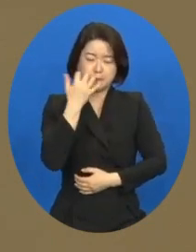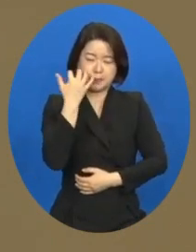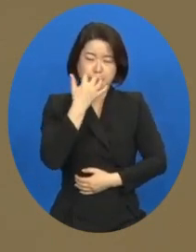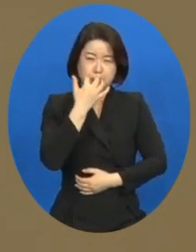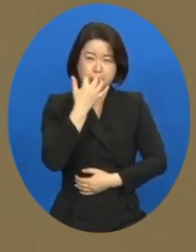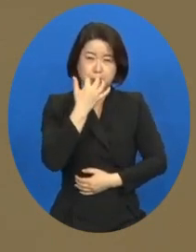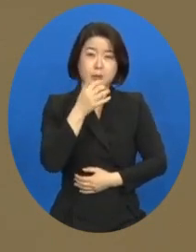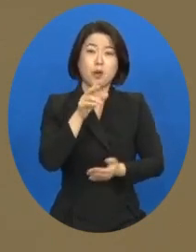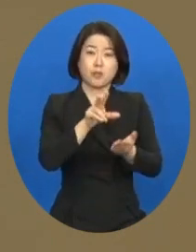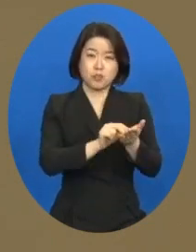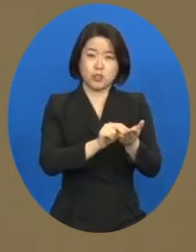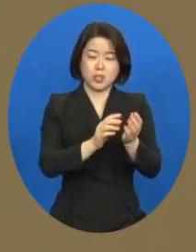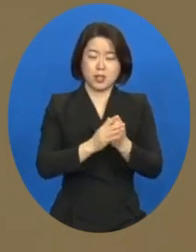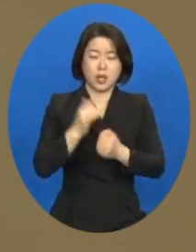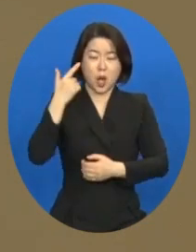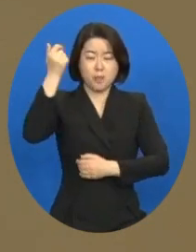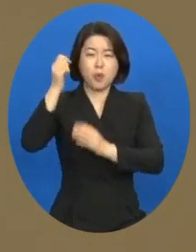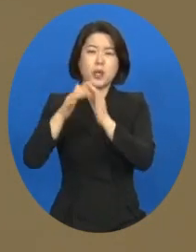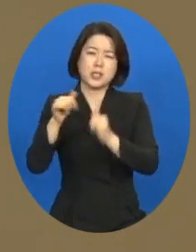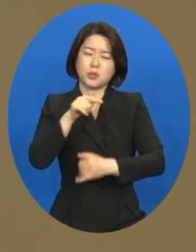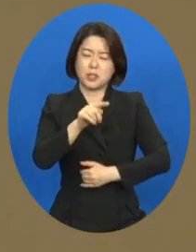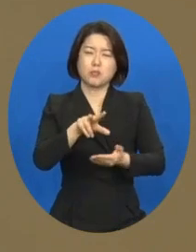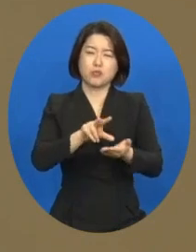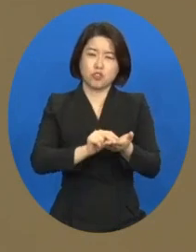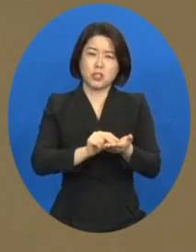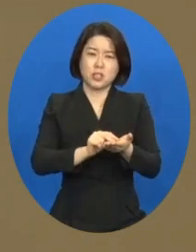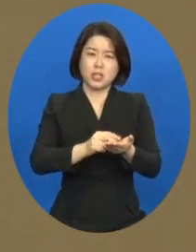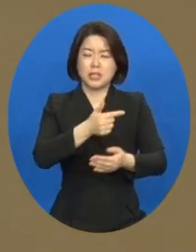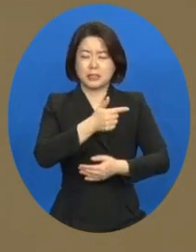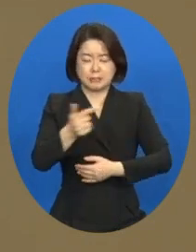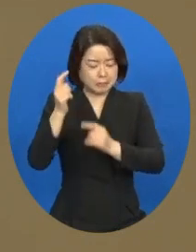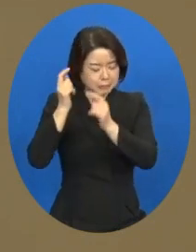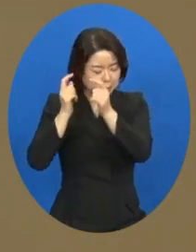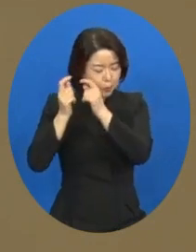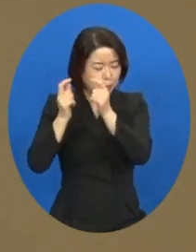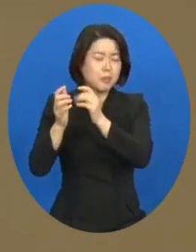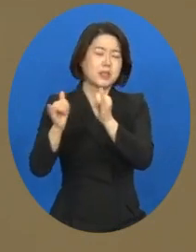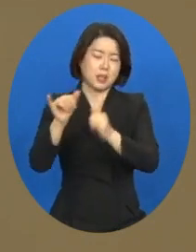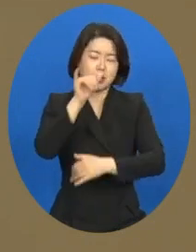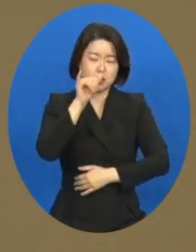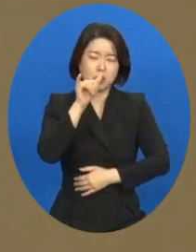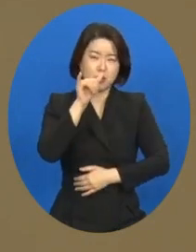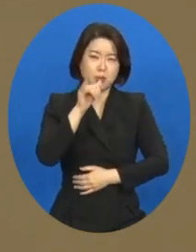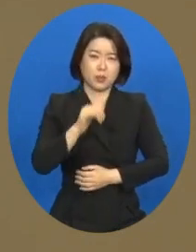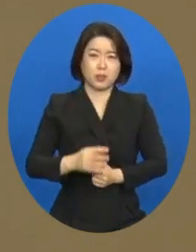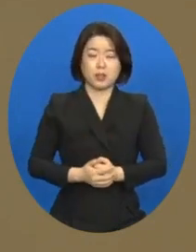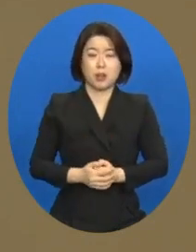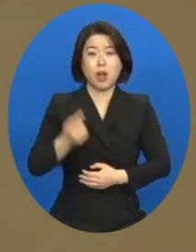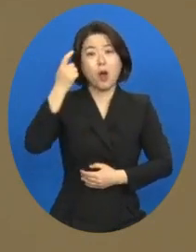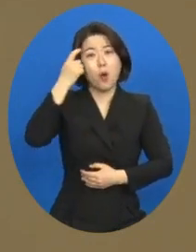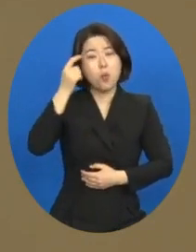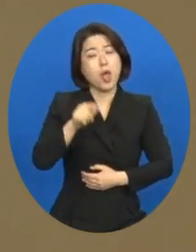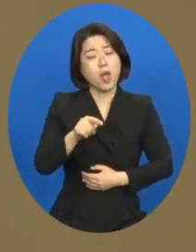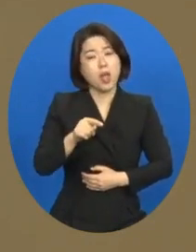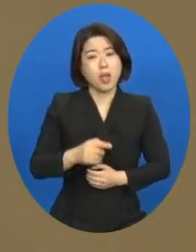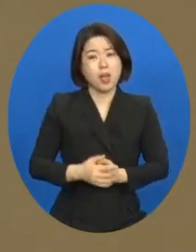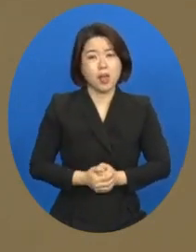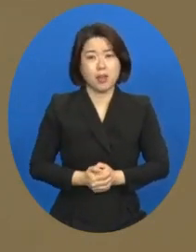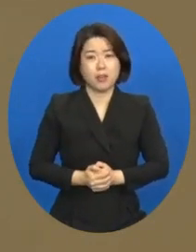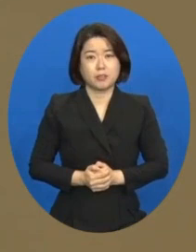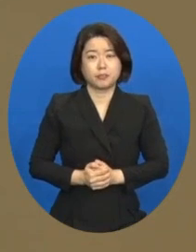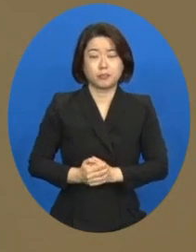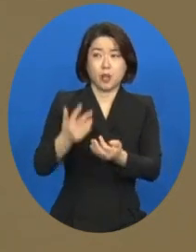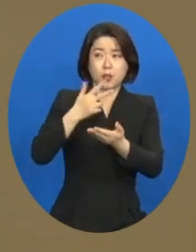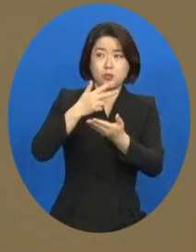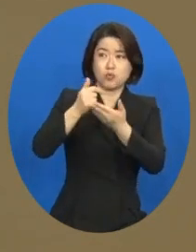문제입니다. 목회자들 중에도 이 문제가 큰 고민거리예요. 왜 그런가 하면